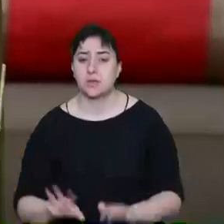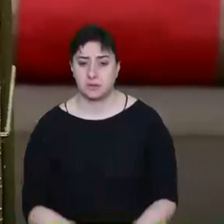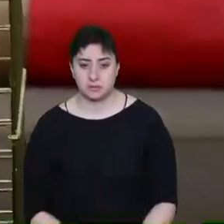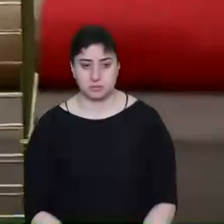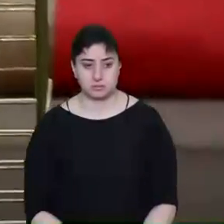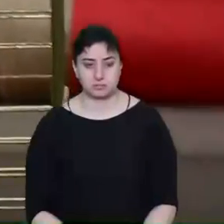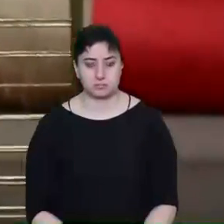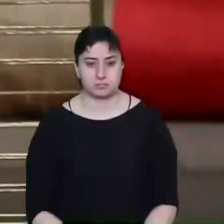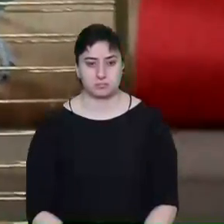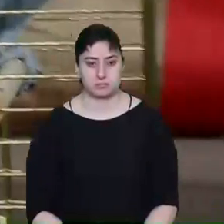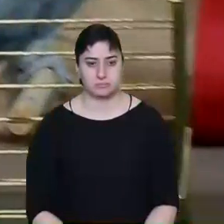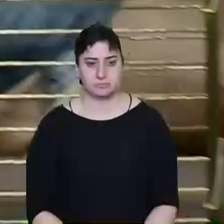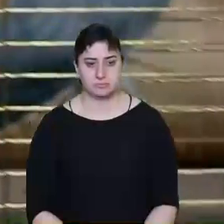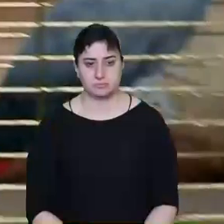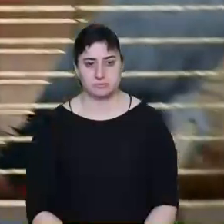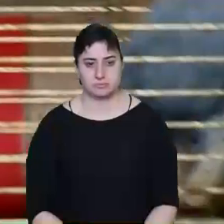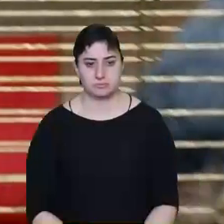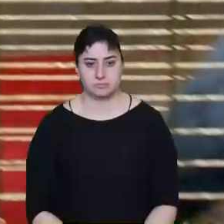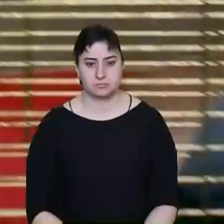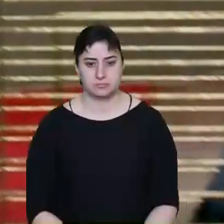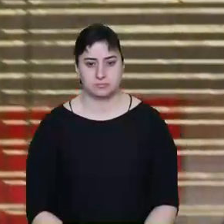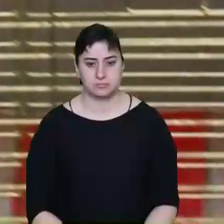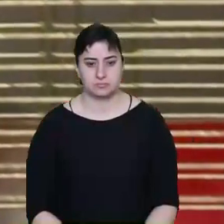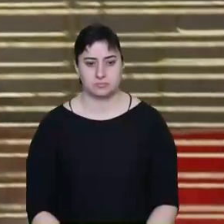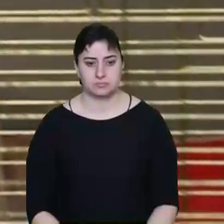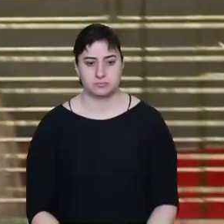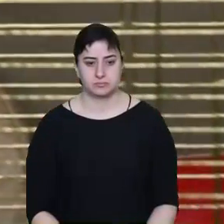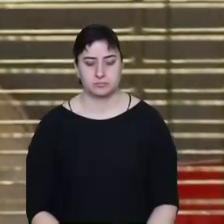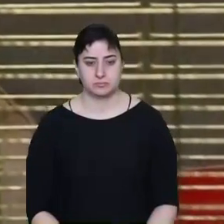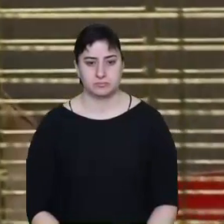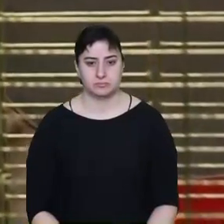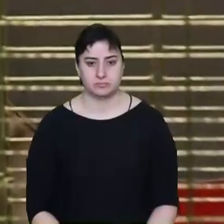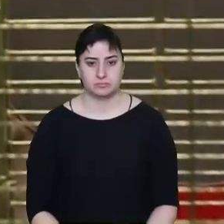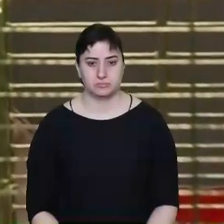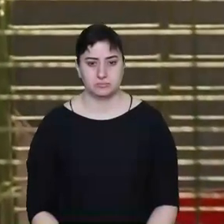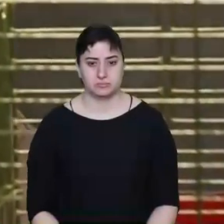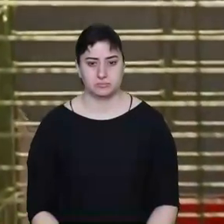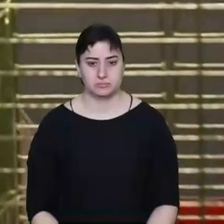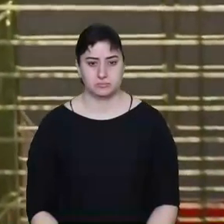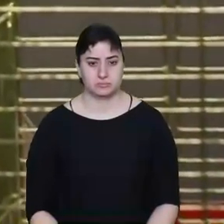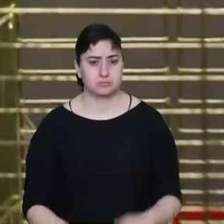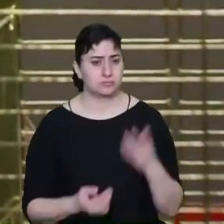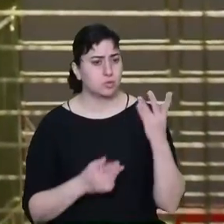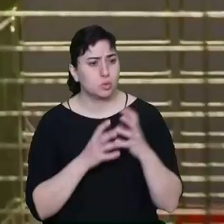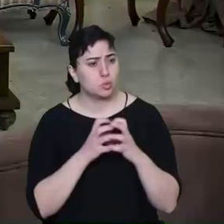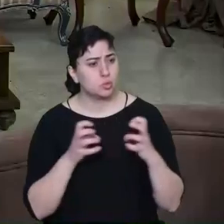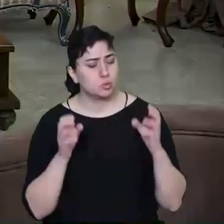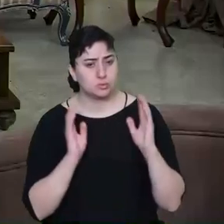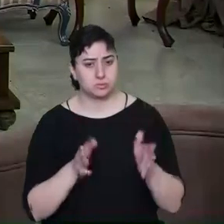Serpil siyah sigaret pantolonu, beyaz gömleği ve çiçek desenli gri ceketiyle kapısın karşısında oturuyor. Nerede kaldı